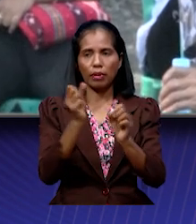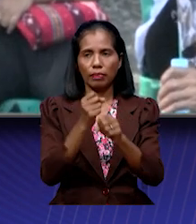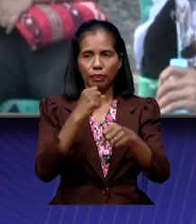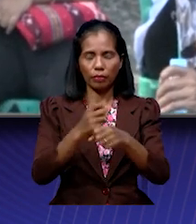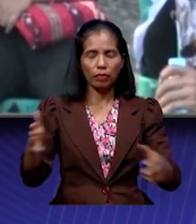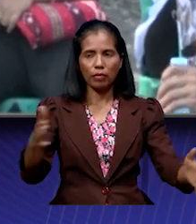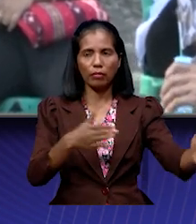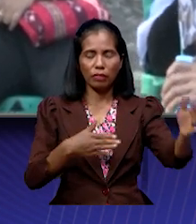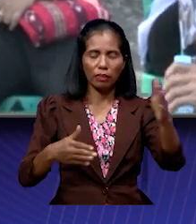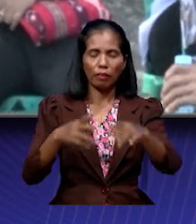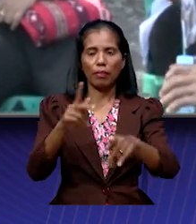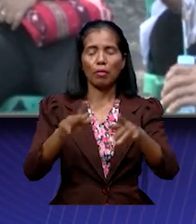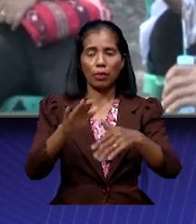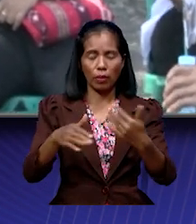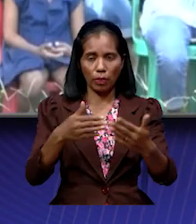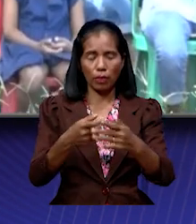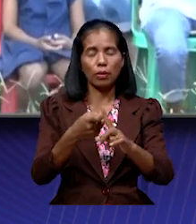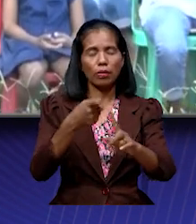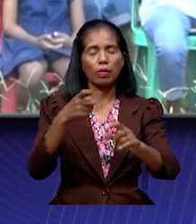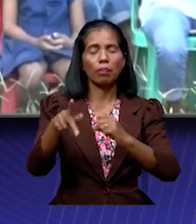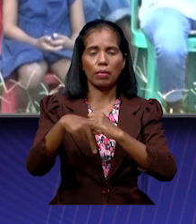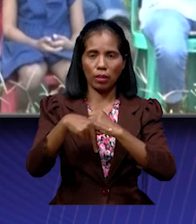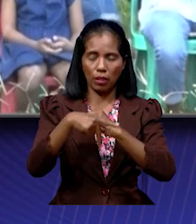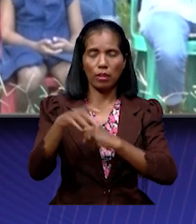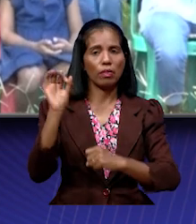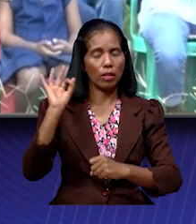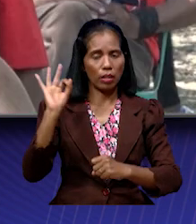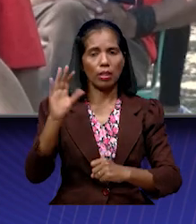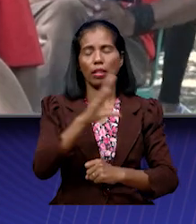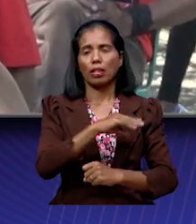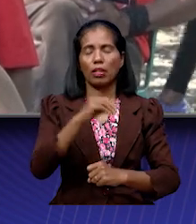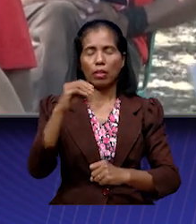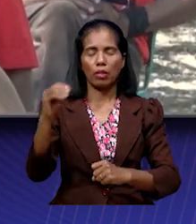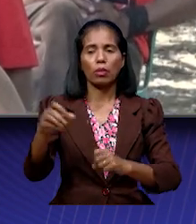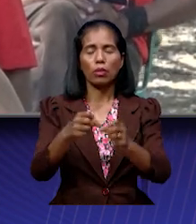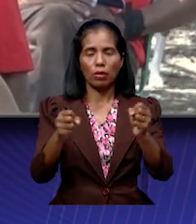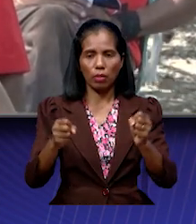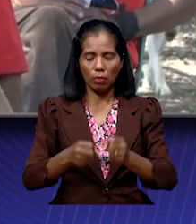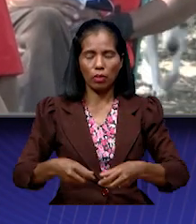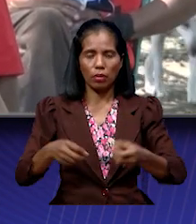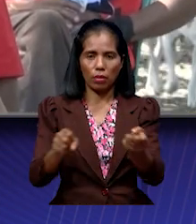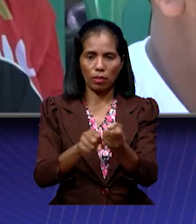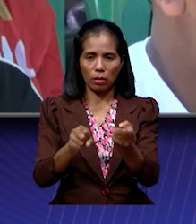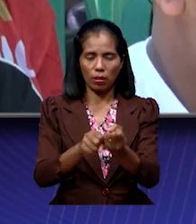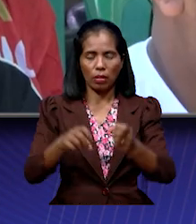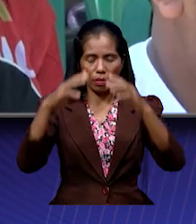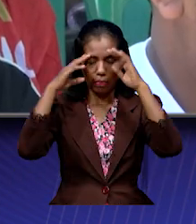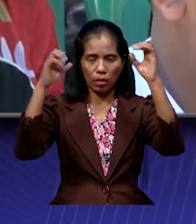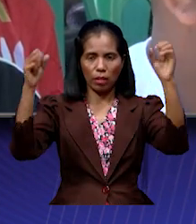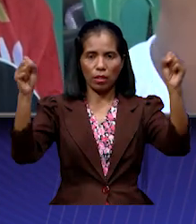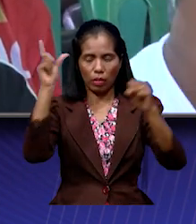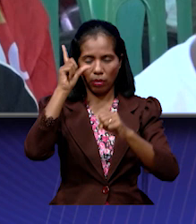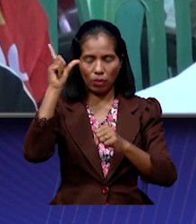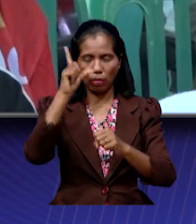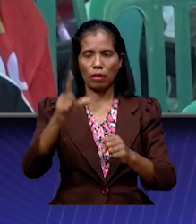libur forsa militante Fretilin ia suku Lahane Oriental, no suku Bemori atau fo apoio ba kandidato Presidente Republika